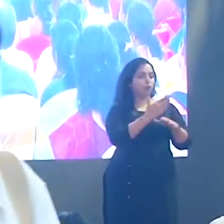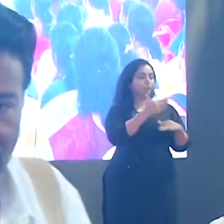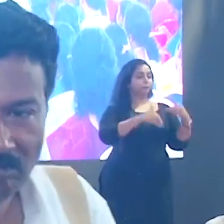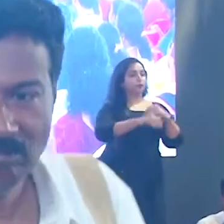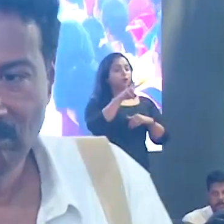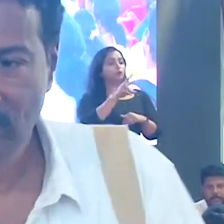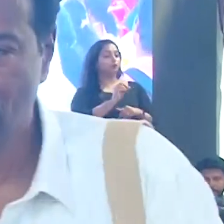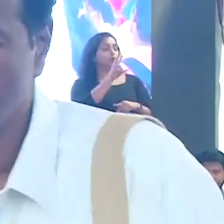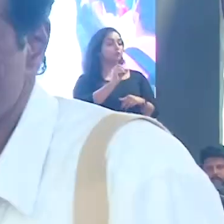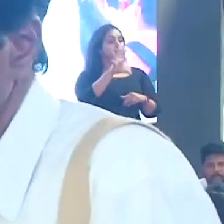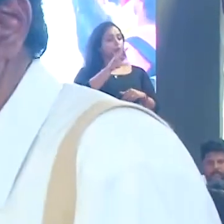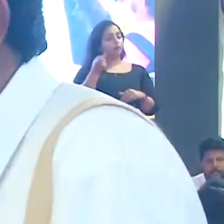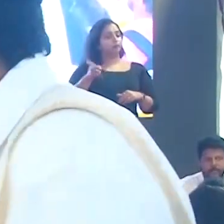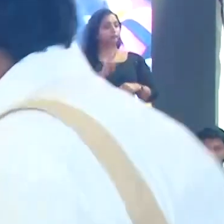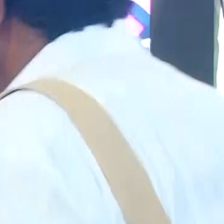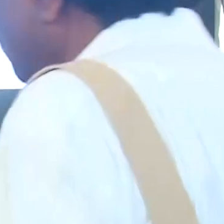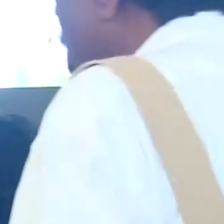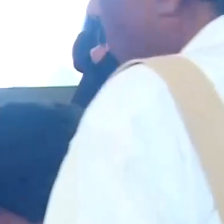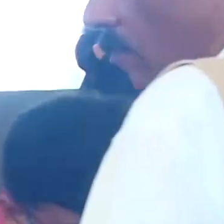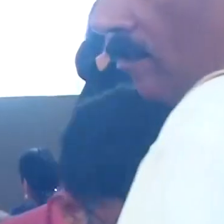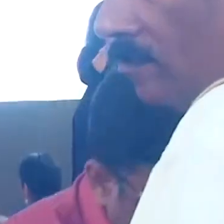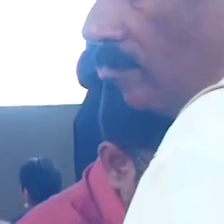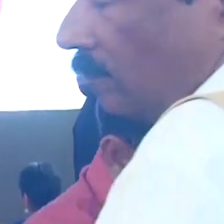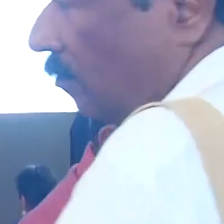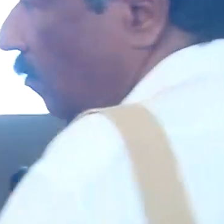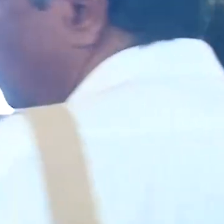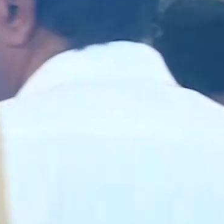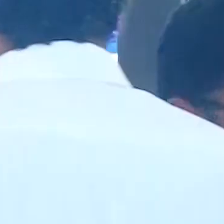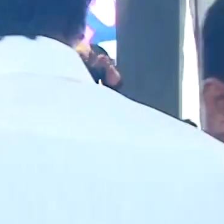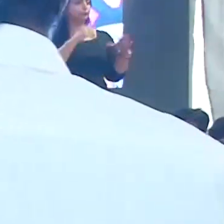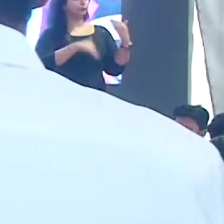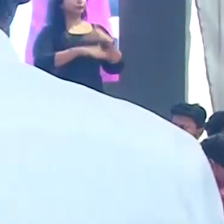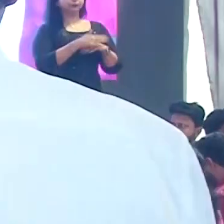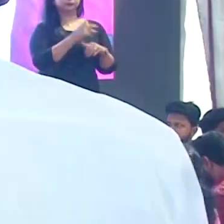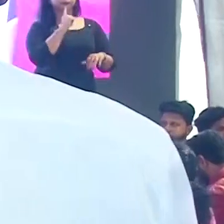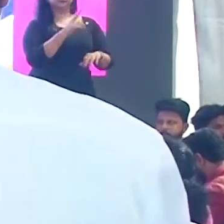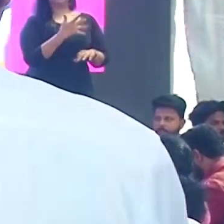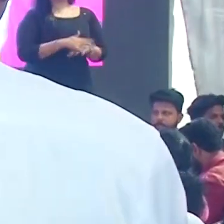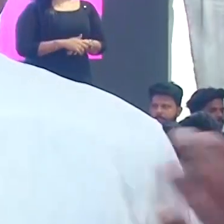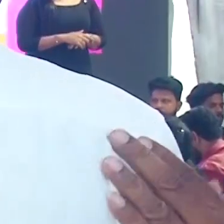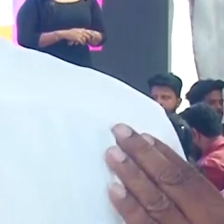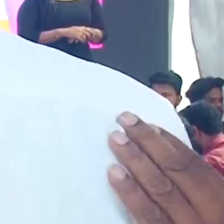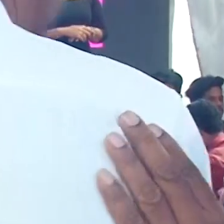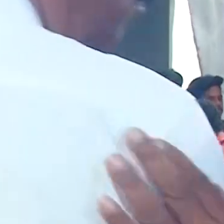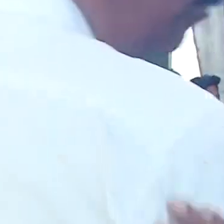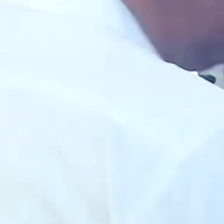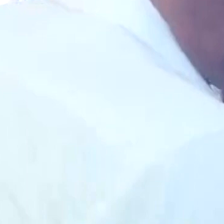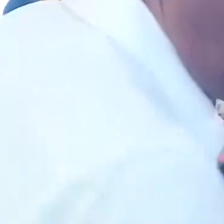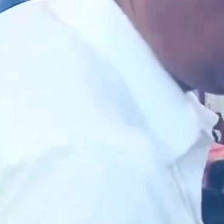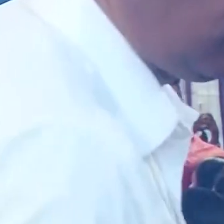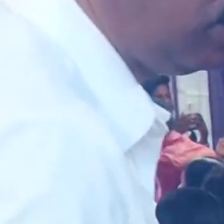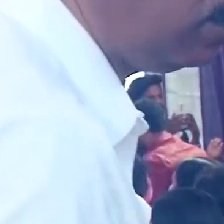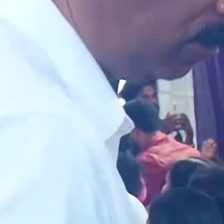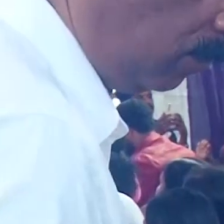ബിക്കെയിം സ്റ്റേറ്റ് മെഡിസിനൽ പ്ലാന്റ്സ് ബോർഡിൻ്റെ CEO ആയിട്ട് ആയിരുന്നു. പറയാനുള്ളതെന്ന് വെച്ചാൽ, ശരിക്കും നമുക്ക് ഇവിടെ ആവശ്യമെന്ന് വെച്ചാൽ